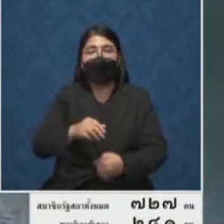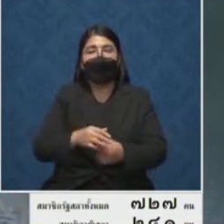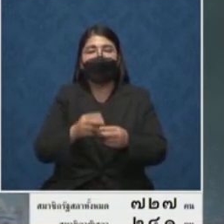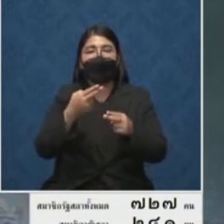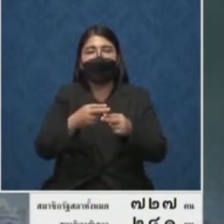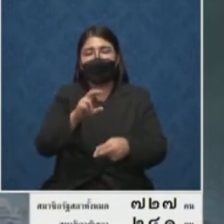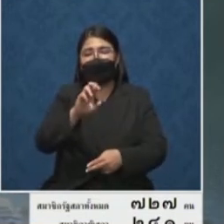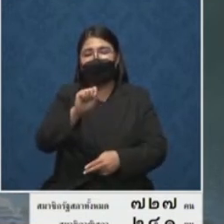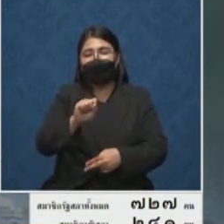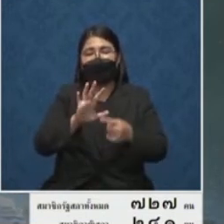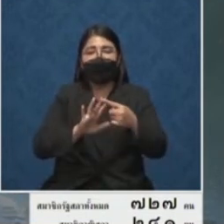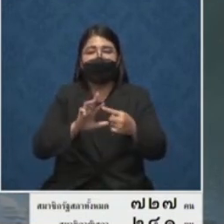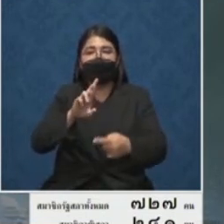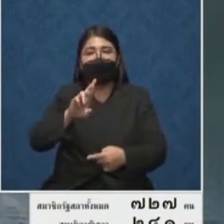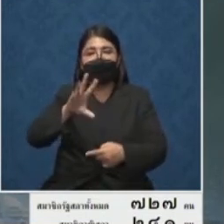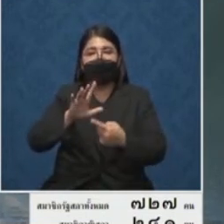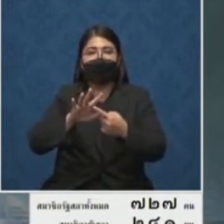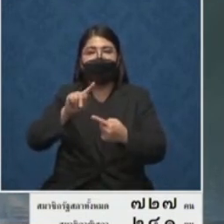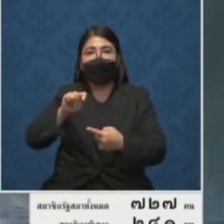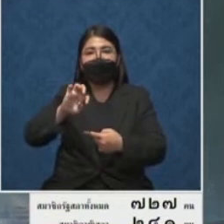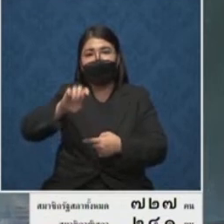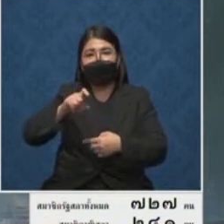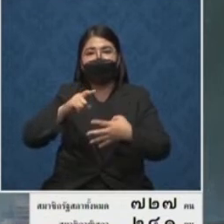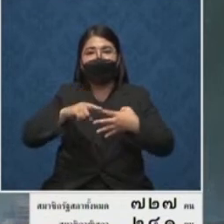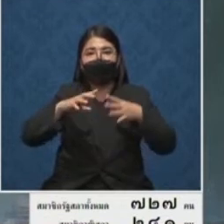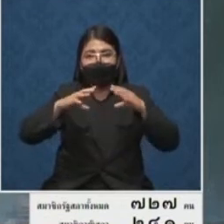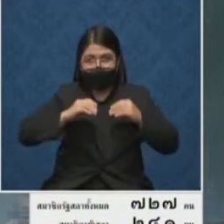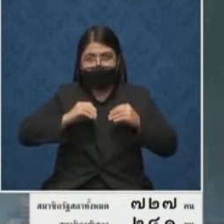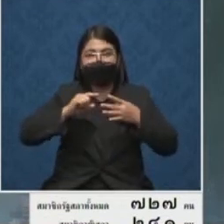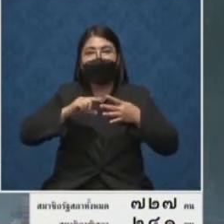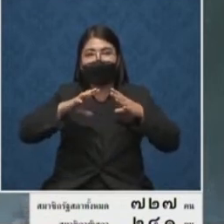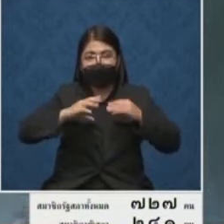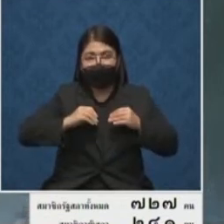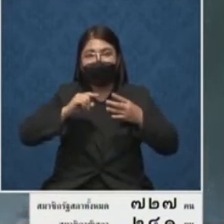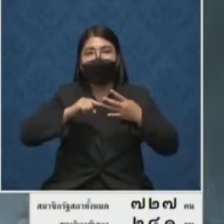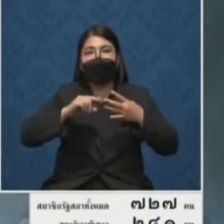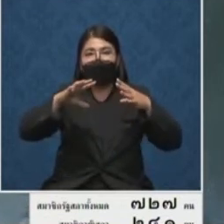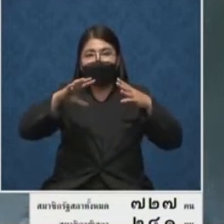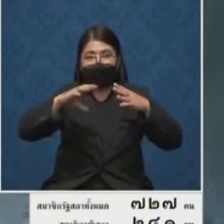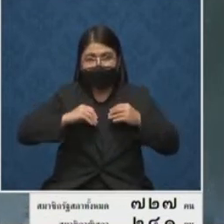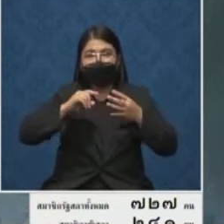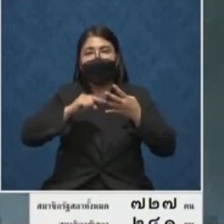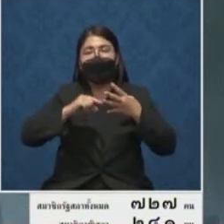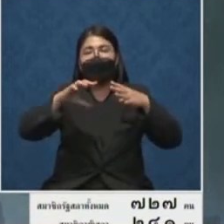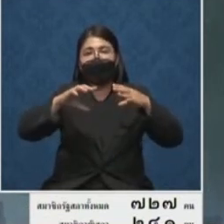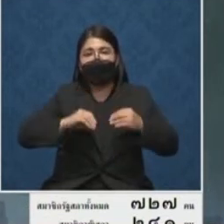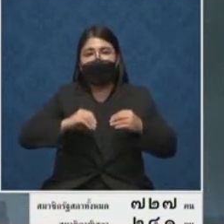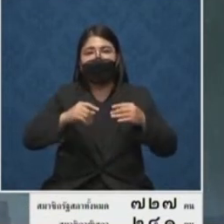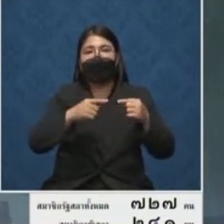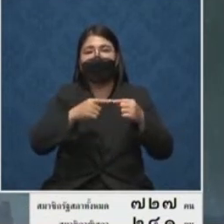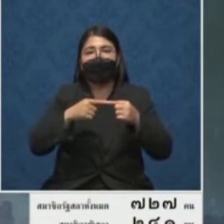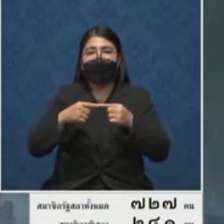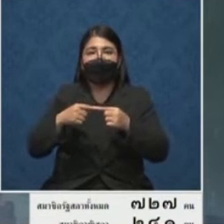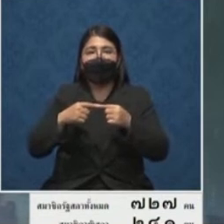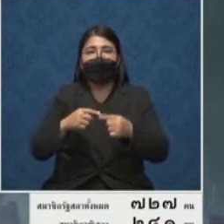630นายสุรชาติเทียนทอง 1รับหลักการ2รับหลักการ3รับหลัก